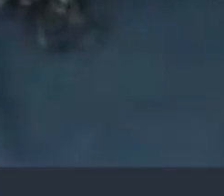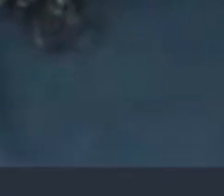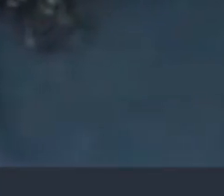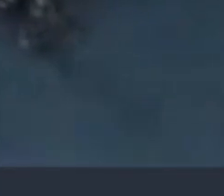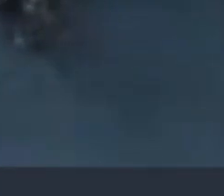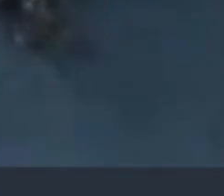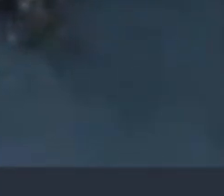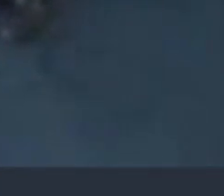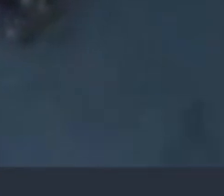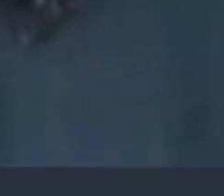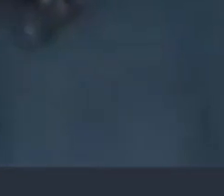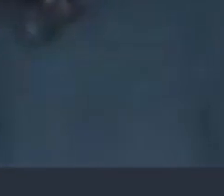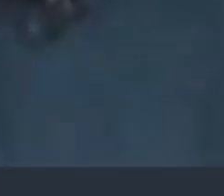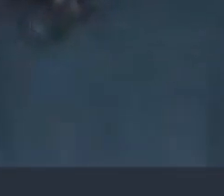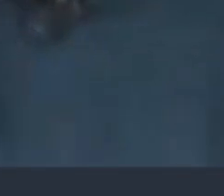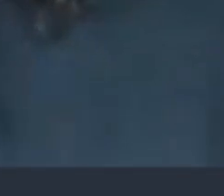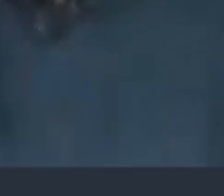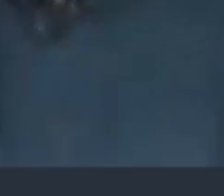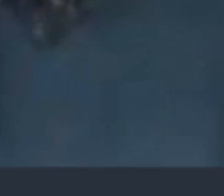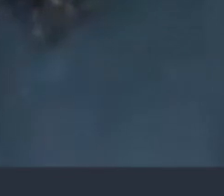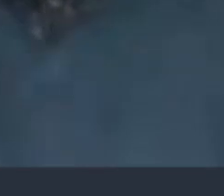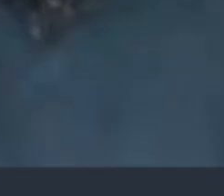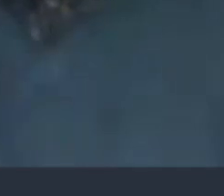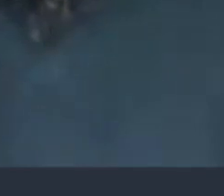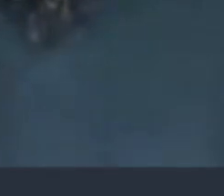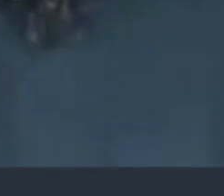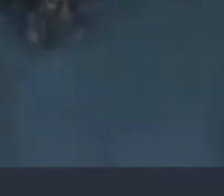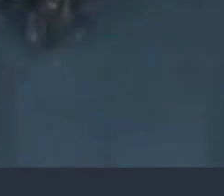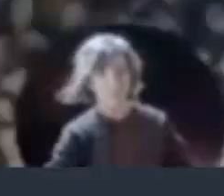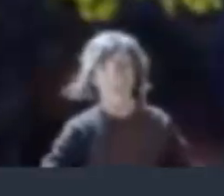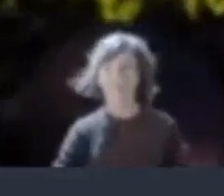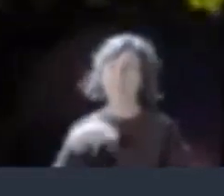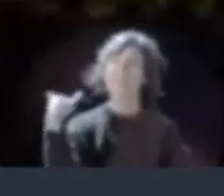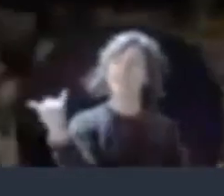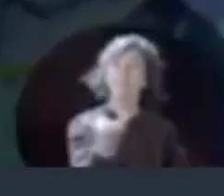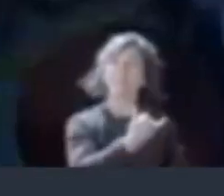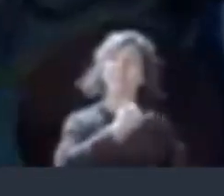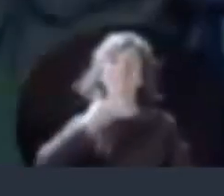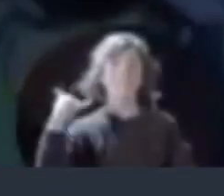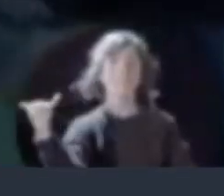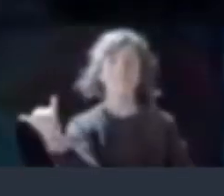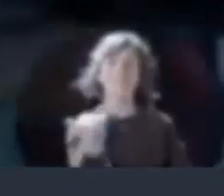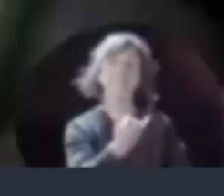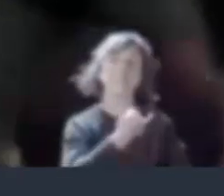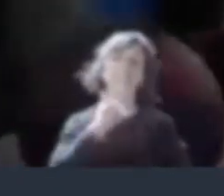עבודה ופעילות לאורך שנה שלמה ואפילו יותר אפשר.